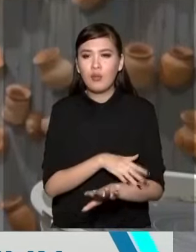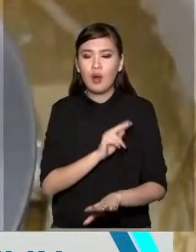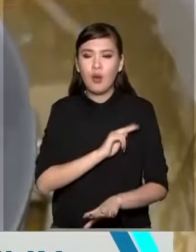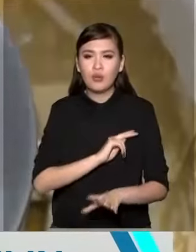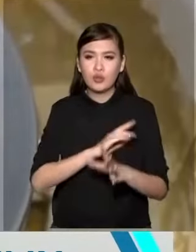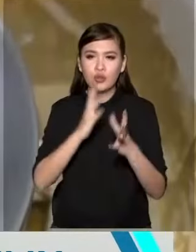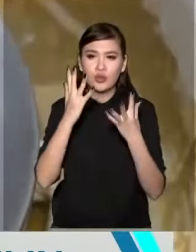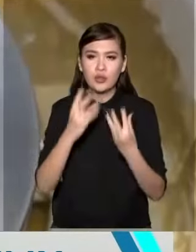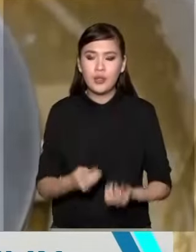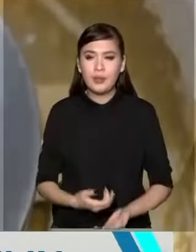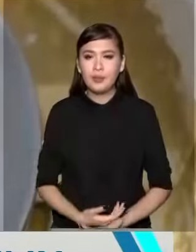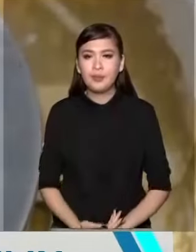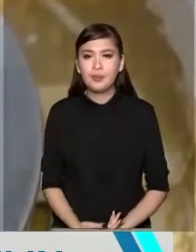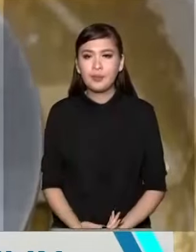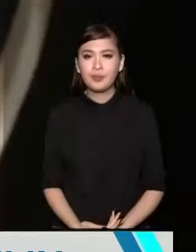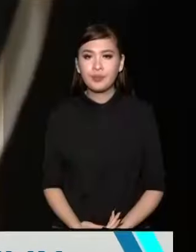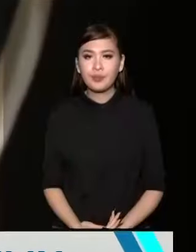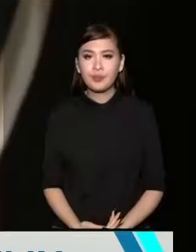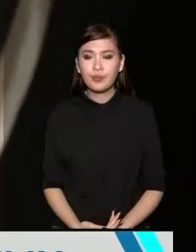дня.